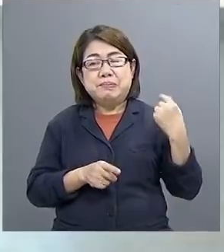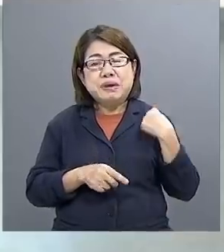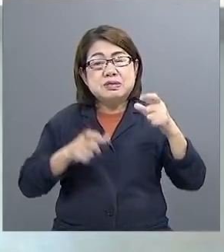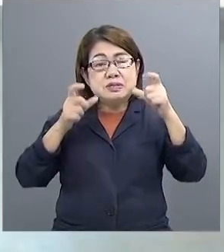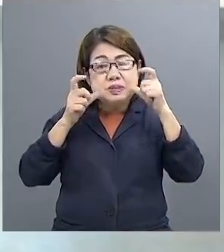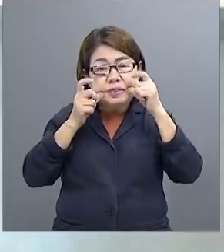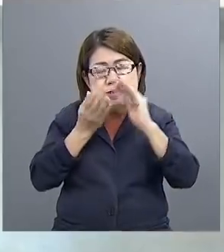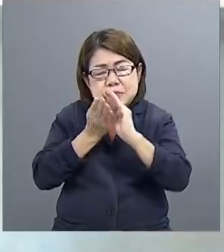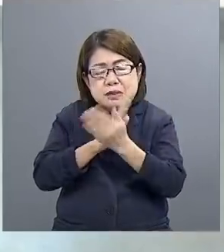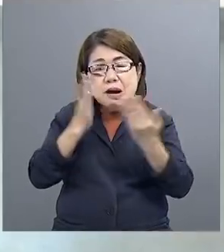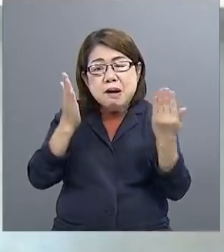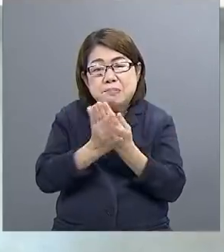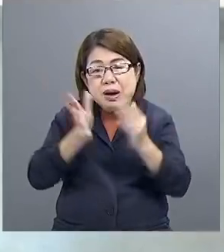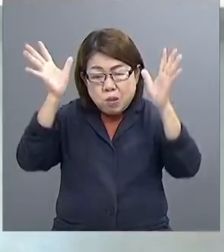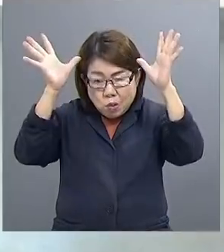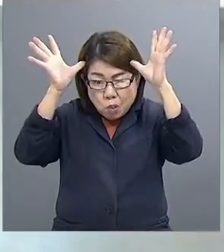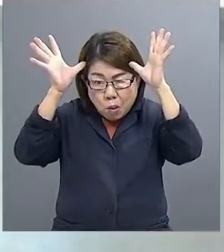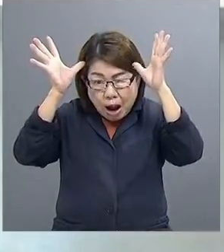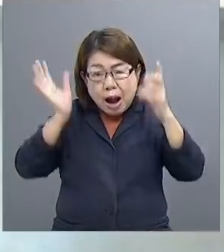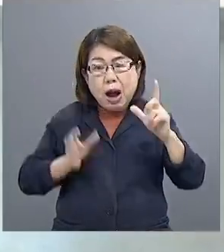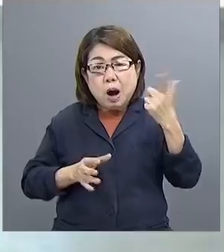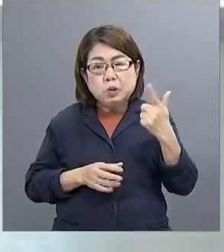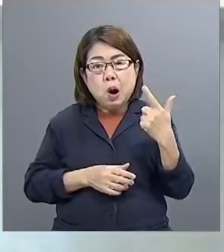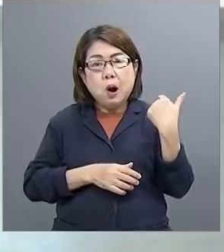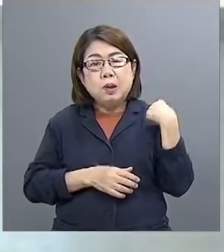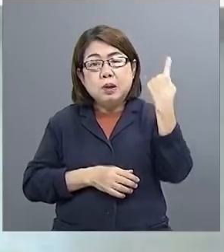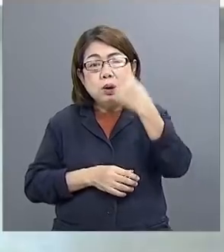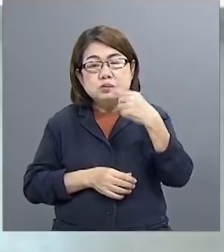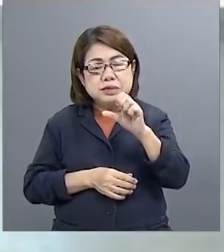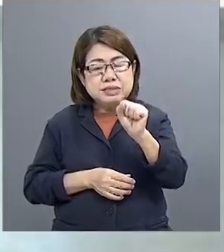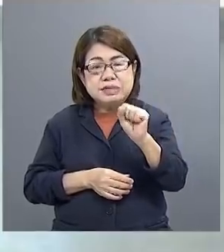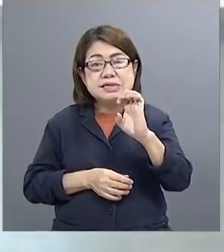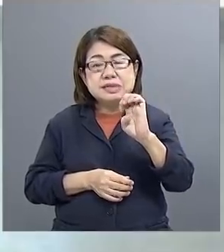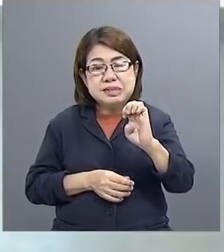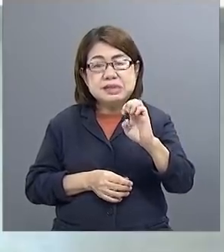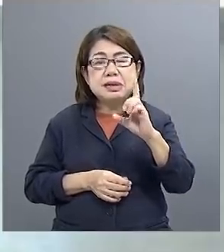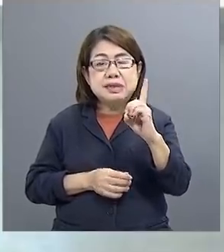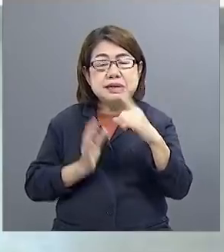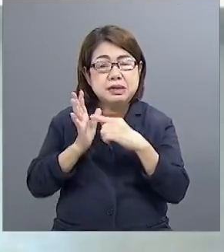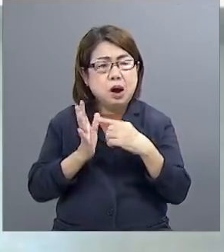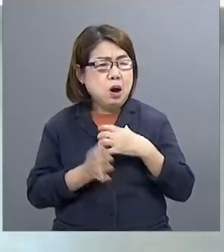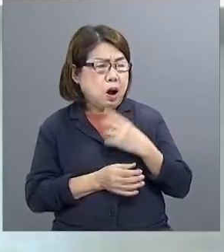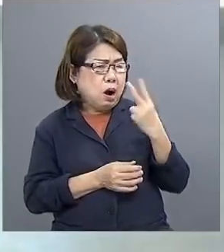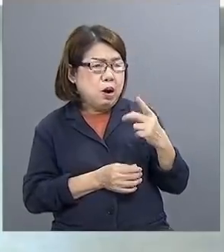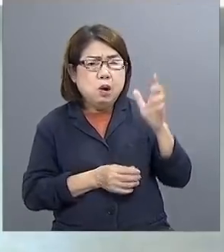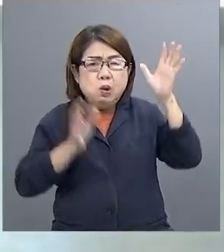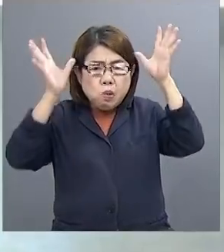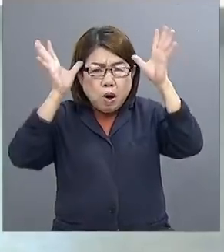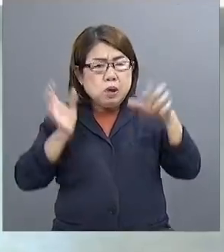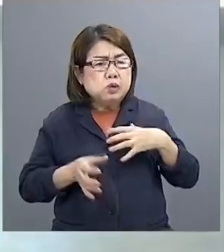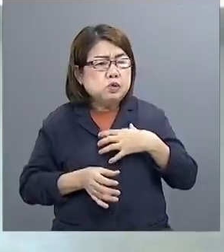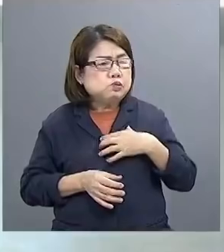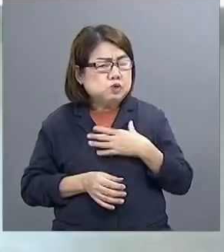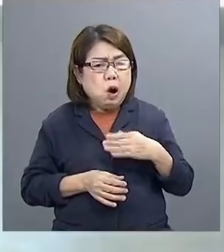ทองร้องไห้นั่งเสียดายอยากได้แล้วก็ให้พระรามไปตามจับค่ะแต่วันนี้ทศกาลจะมีแผนอะไรต่อในการลักพาตัวนางสี